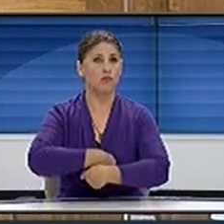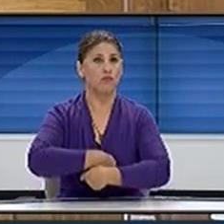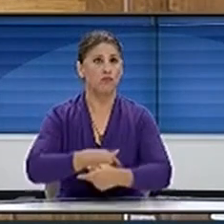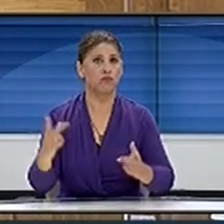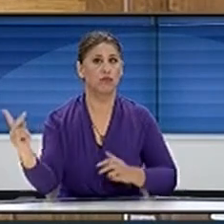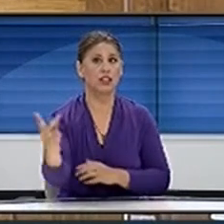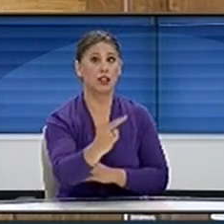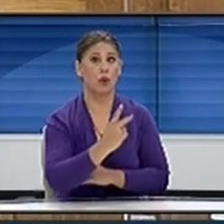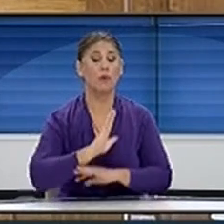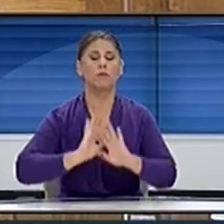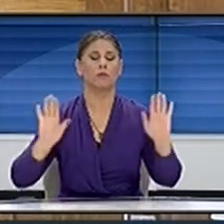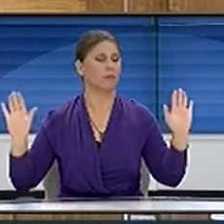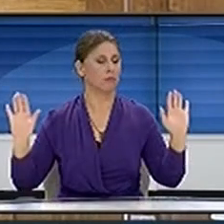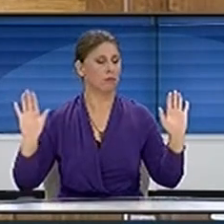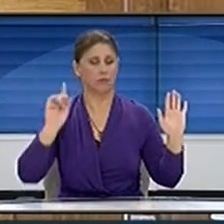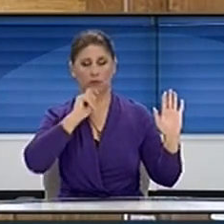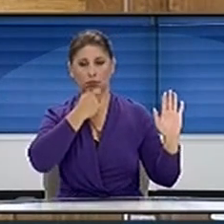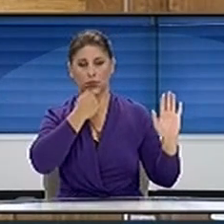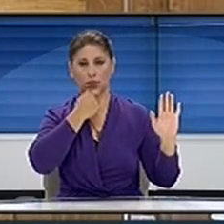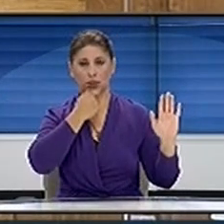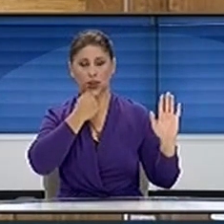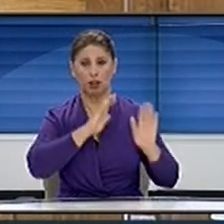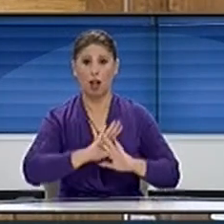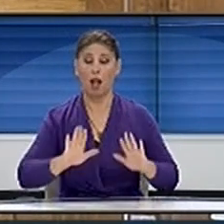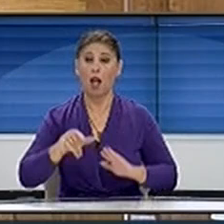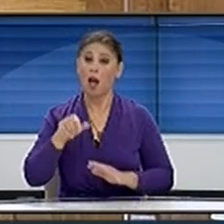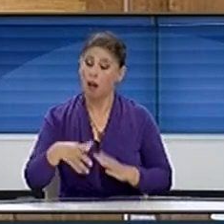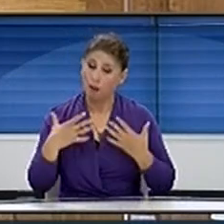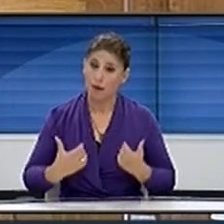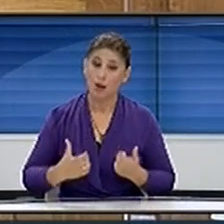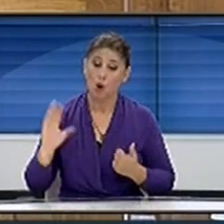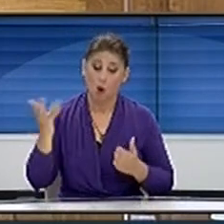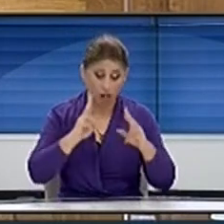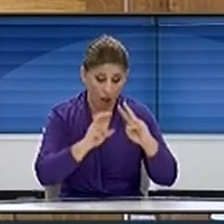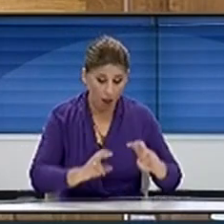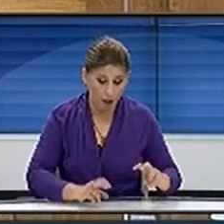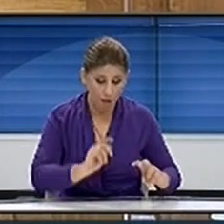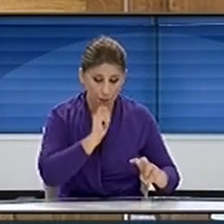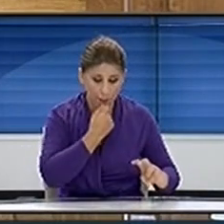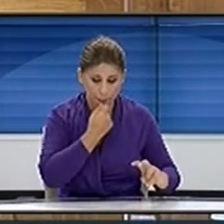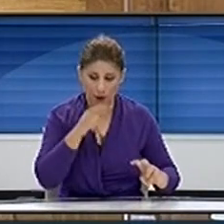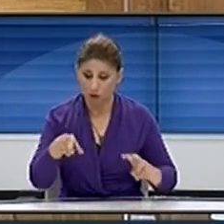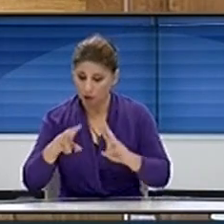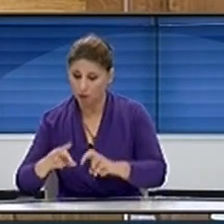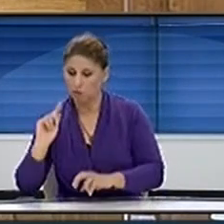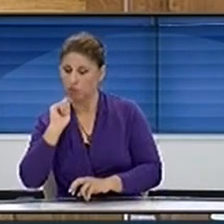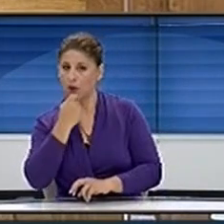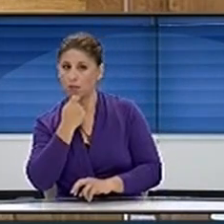Το ίδιο ισχύει για όσους και όσα αυτές ερευνούν. Εκεί